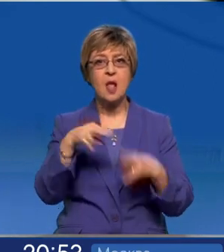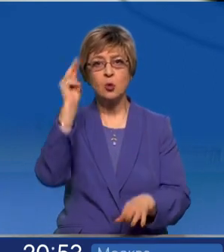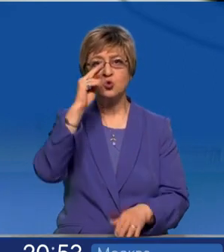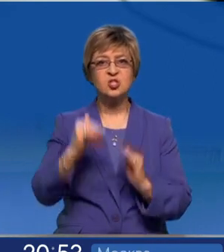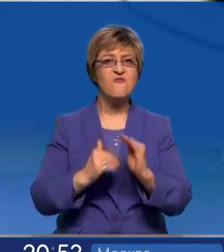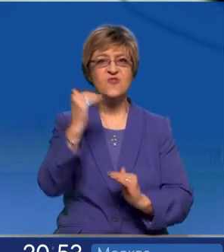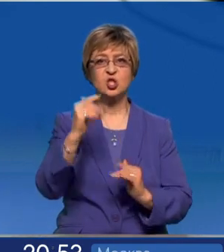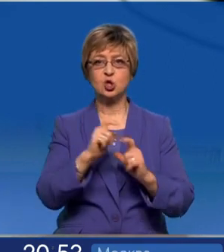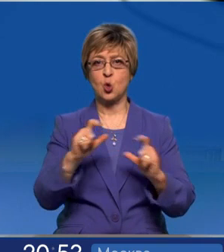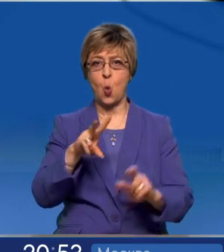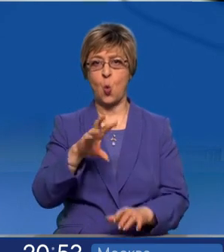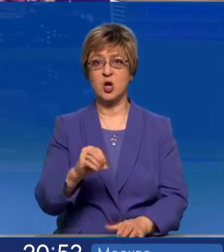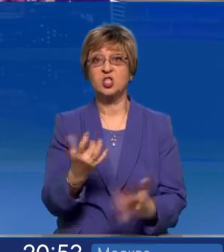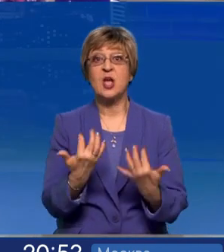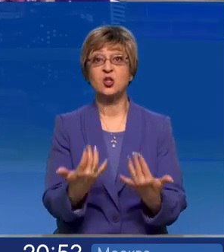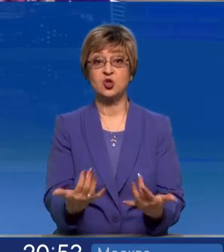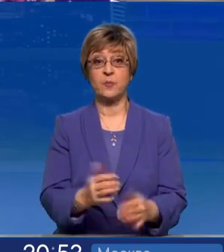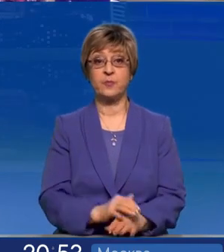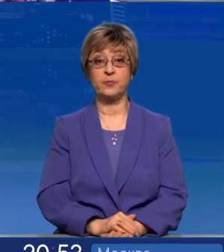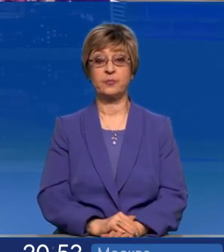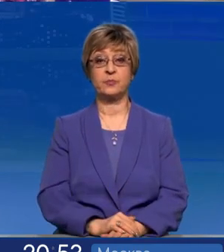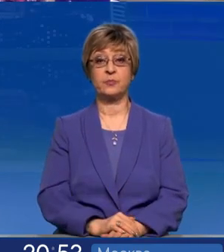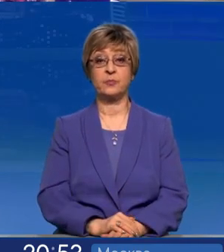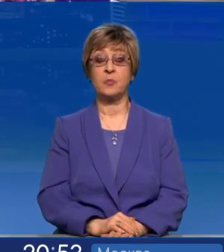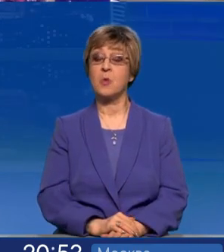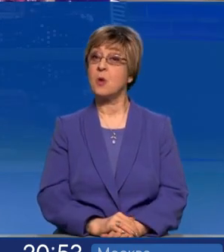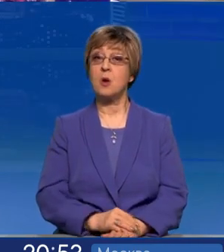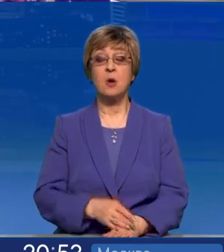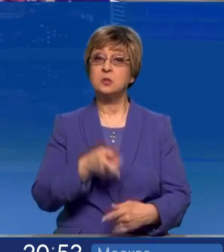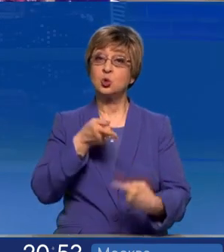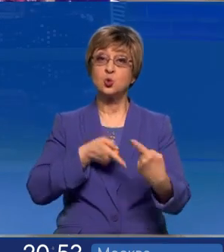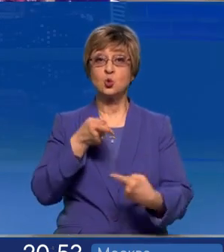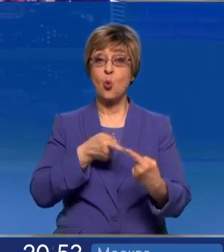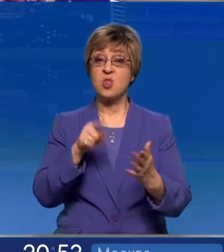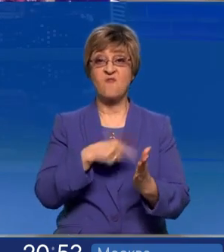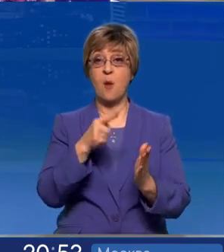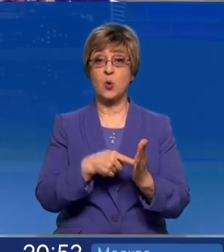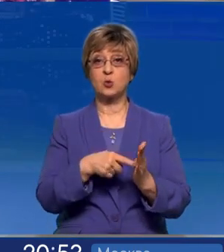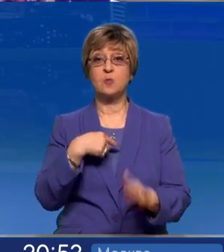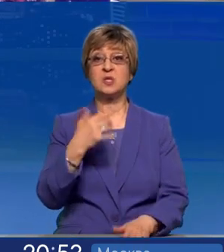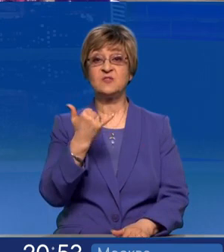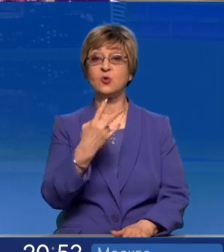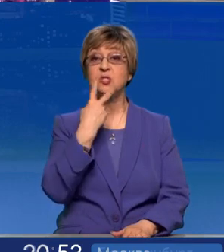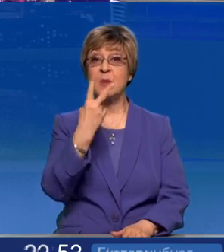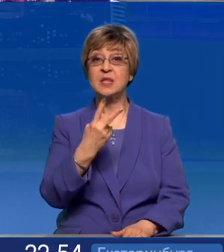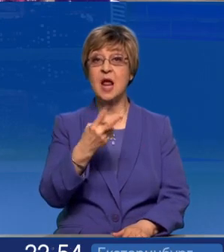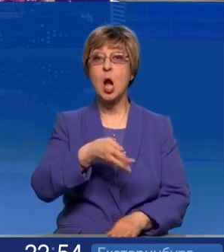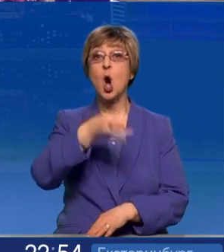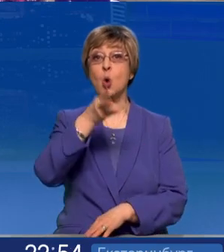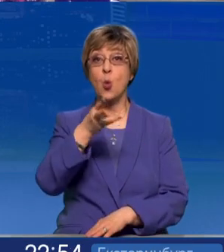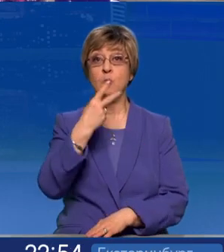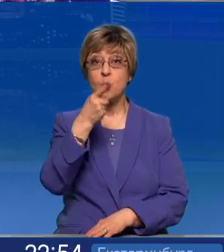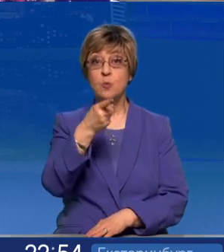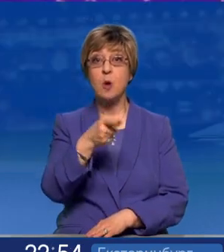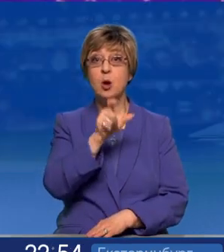Зачем? Не, ну объясните, пожалуйста, вот это тоже такой дискуссионный вопрос, да, вот мы там с коллегами сегодня смотрели эти ролики, мы поняли, что эти люди